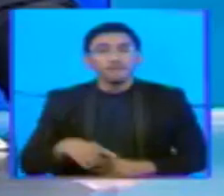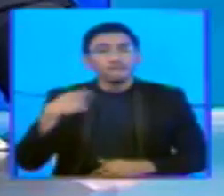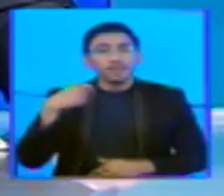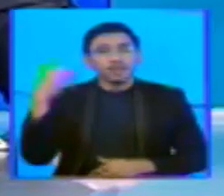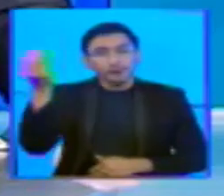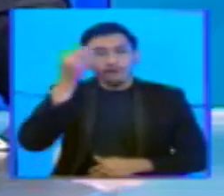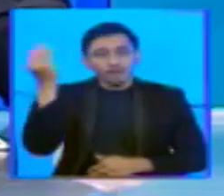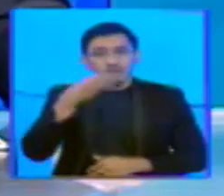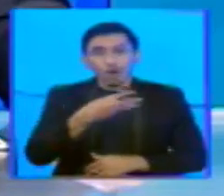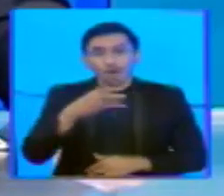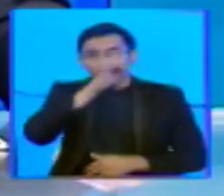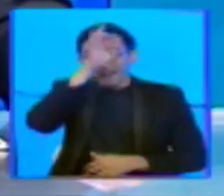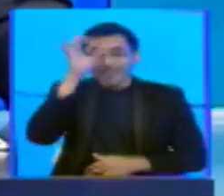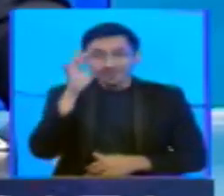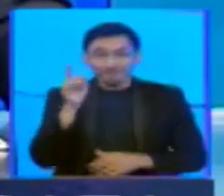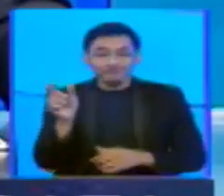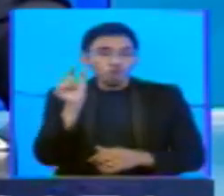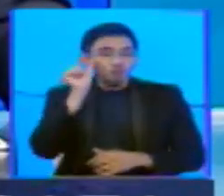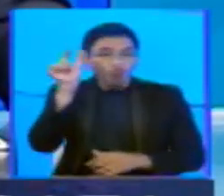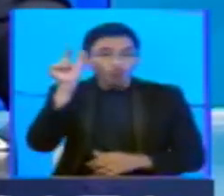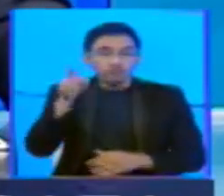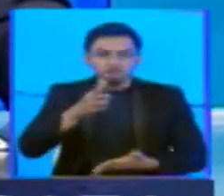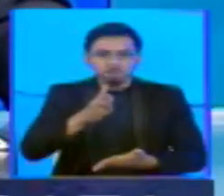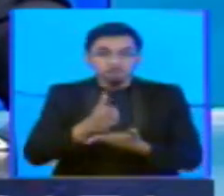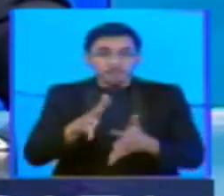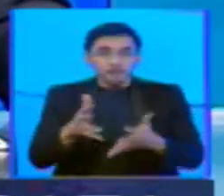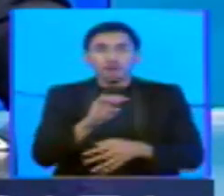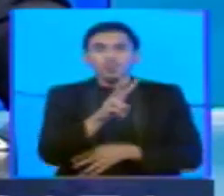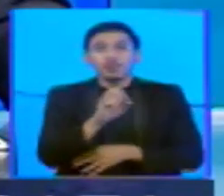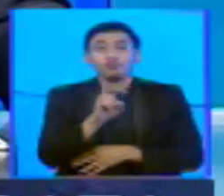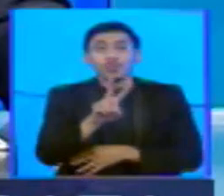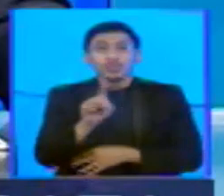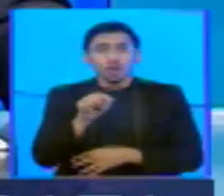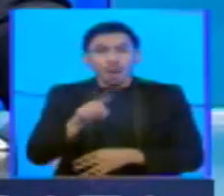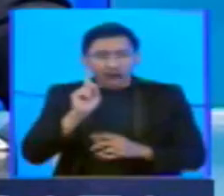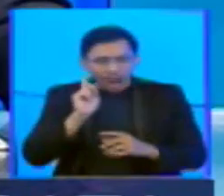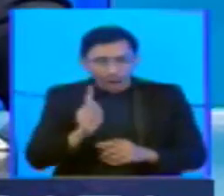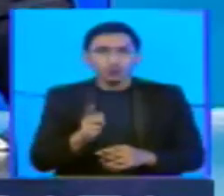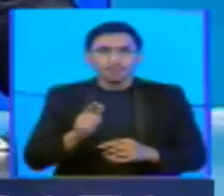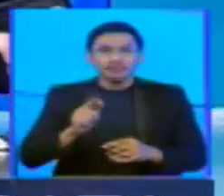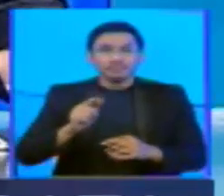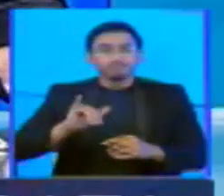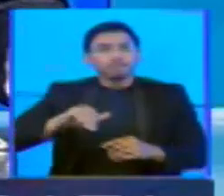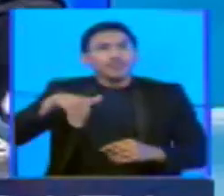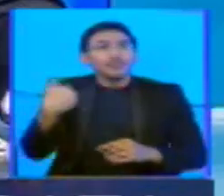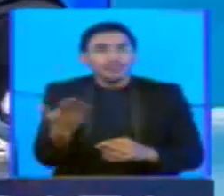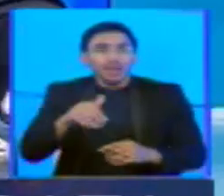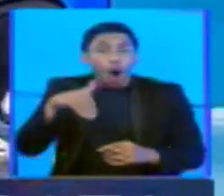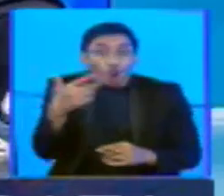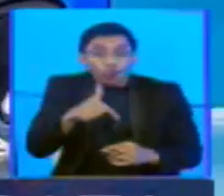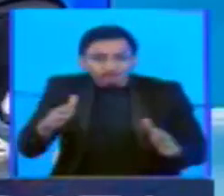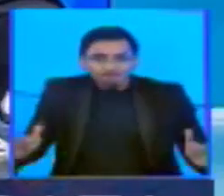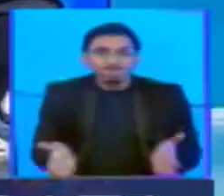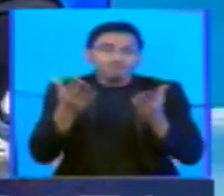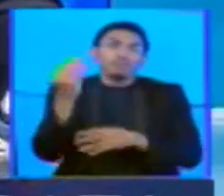Hai Menteri Pariwisata dan Ekonomi kreatif sandiaga Salahuddin Uno menegaskan tahun 2021 harus mirip tahun